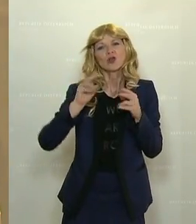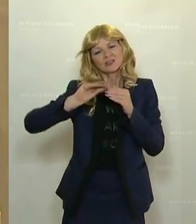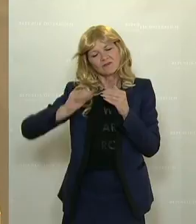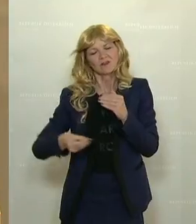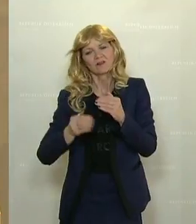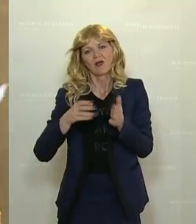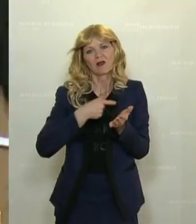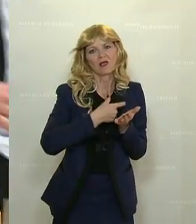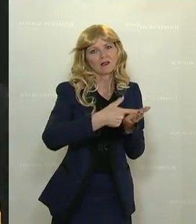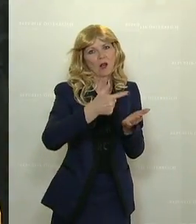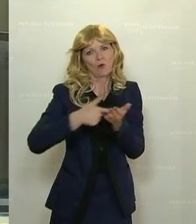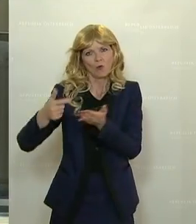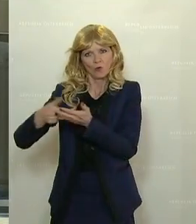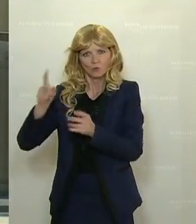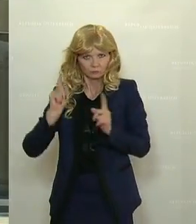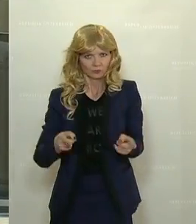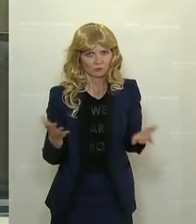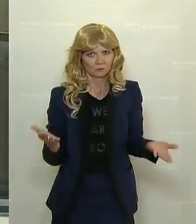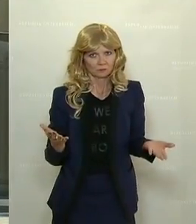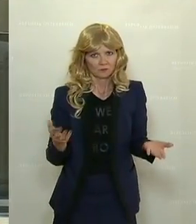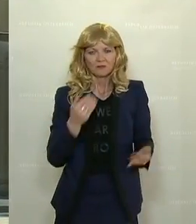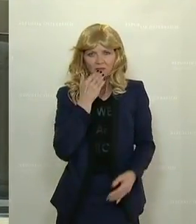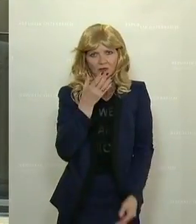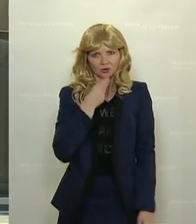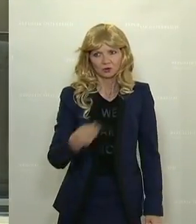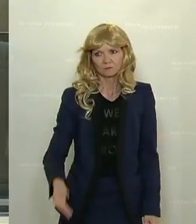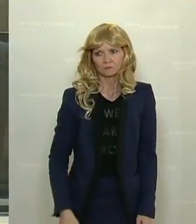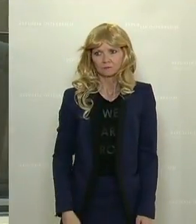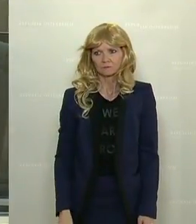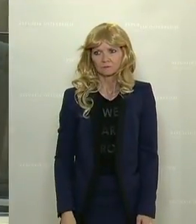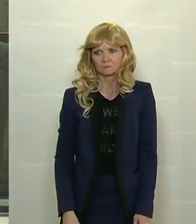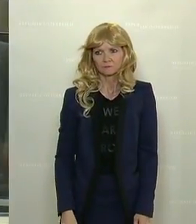Dankeschön. So, Rudolf Silvan von der SPÖ.